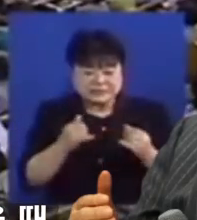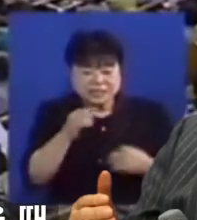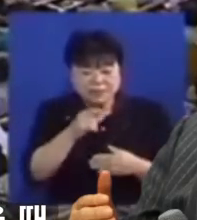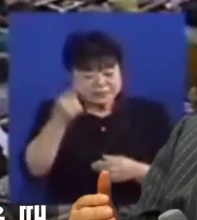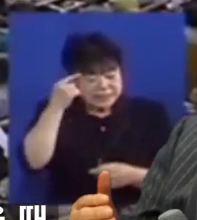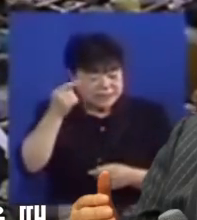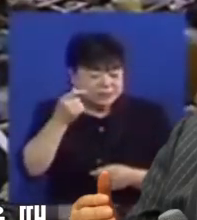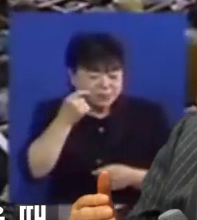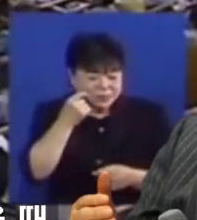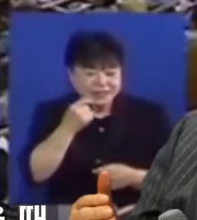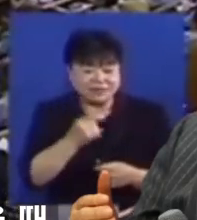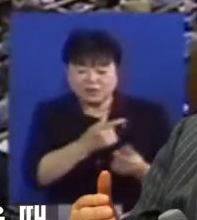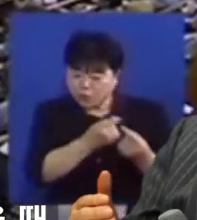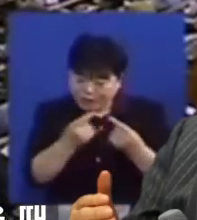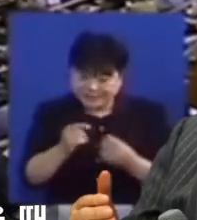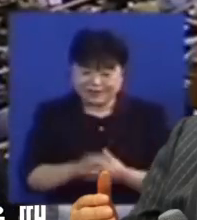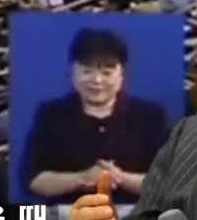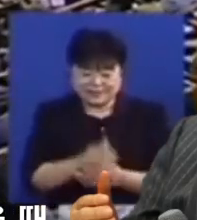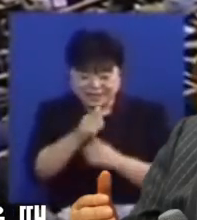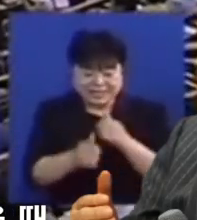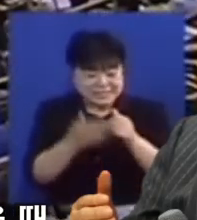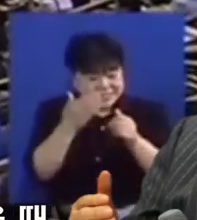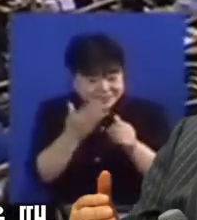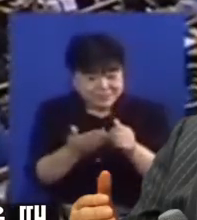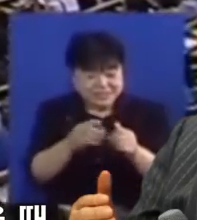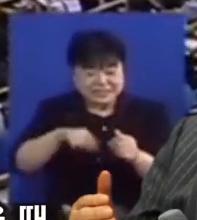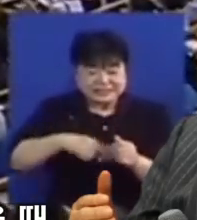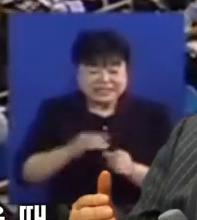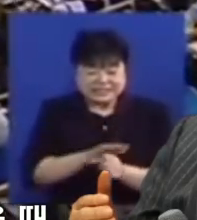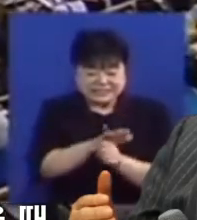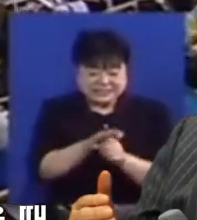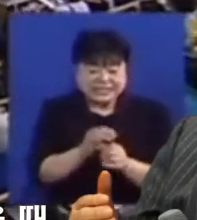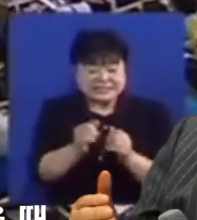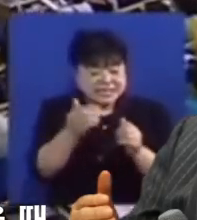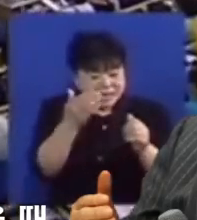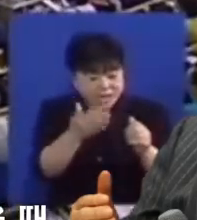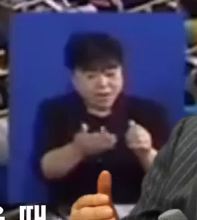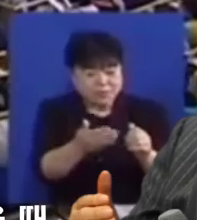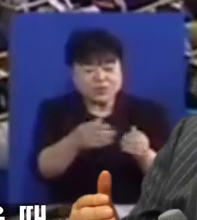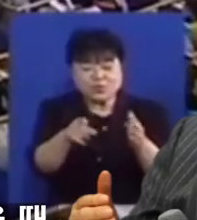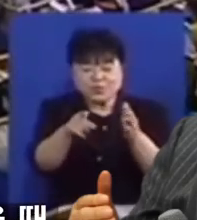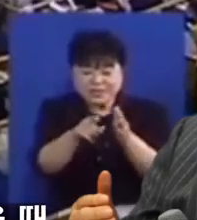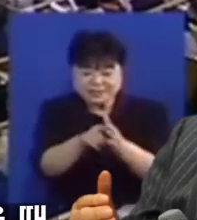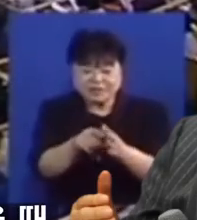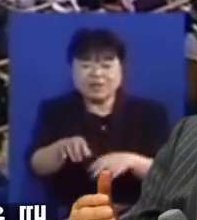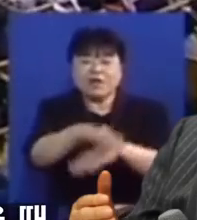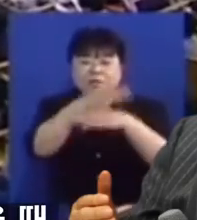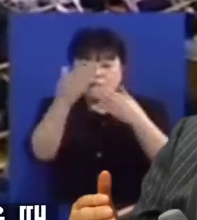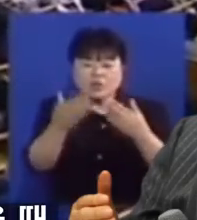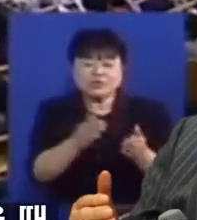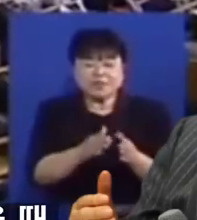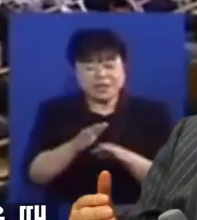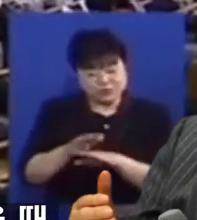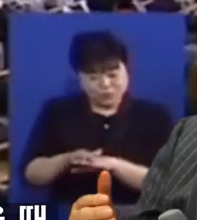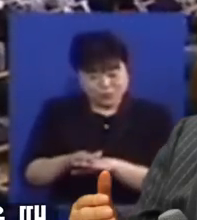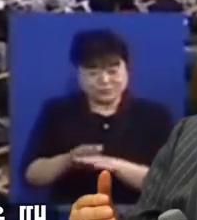마음으로 생각지 못했다함과 같으니라. 하나님이 자기를 사랑하는 자를 위해서 모든 것을